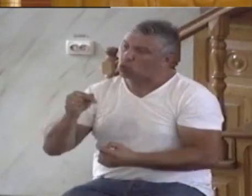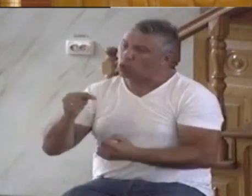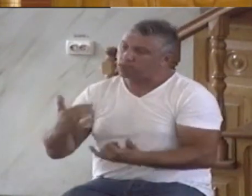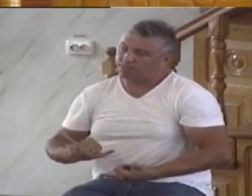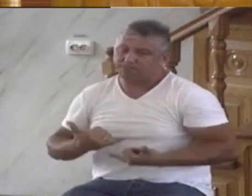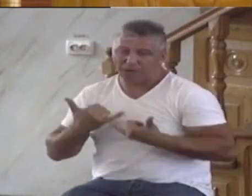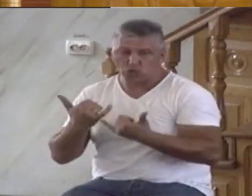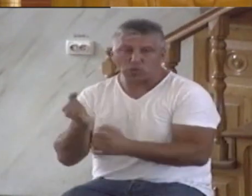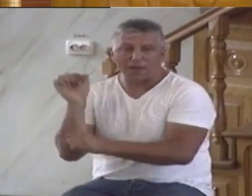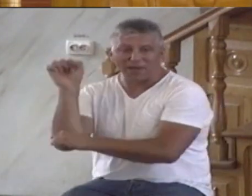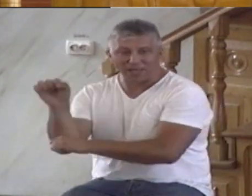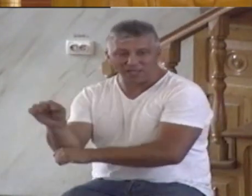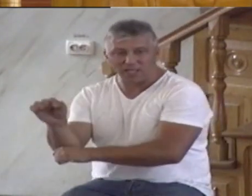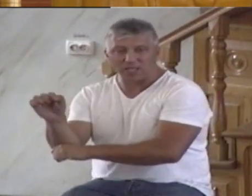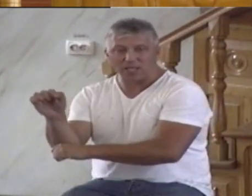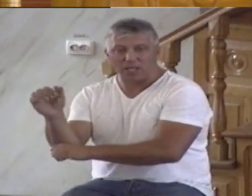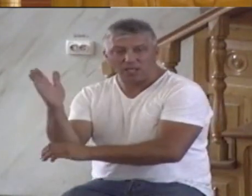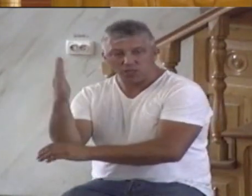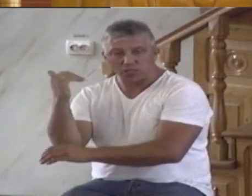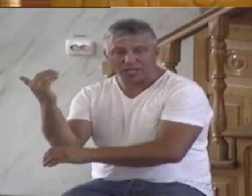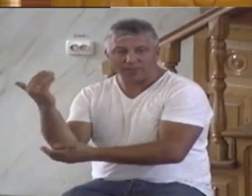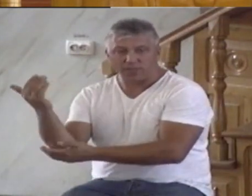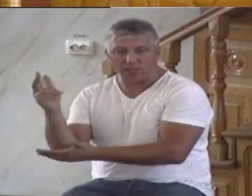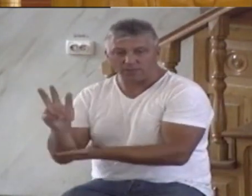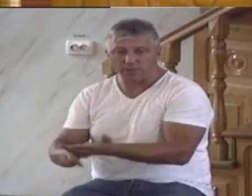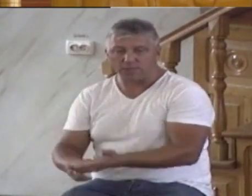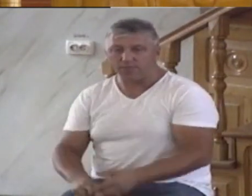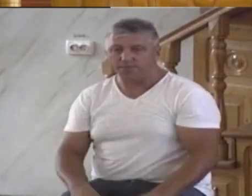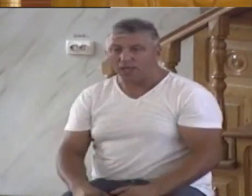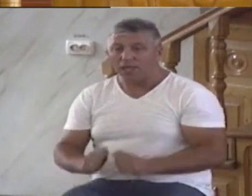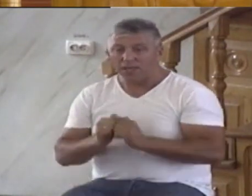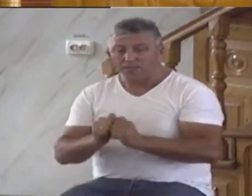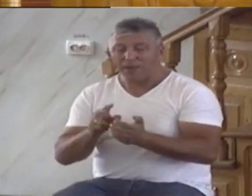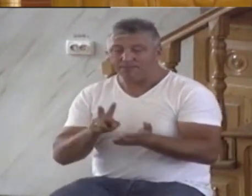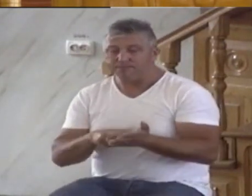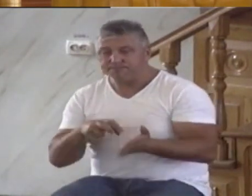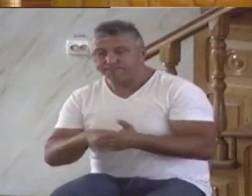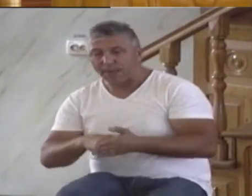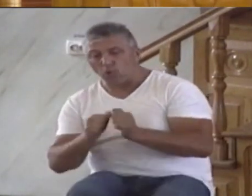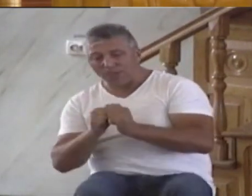и нашей славы. Аминь. Помолимся Господу.